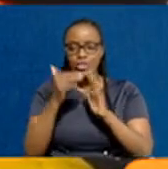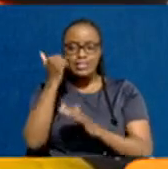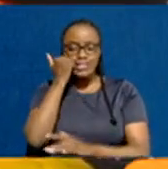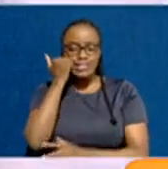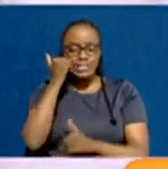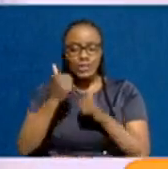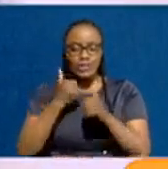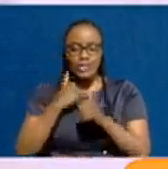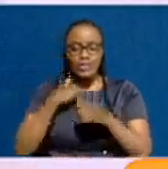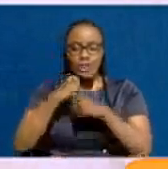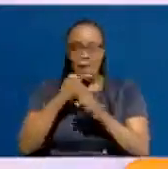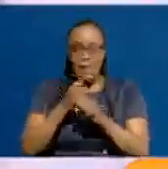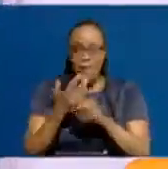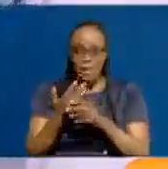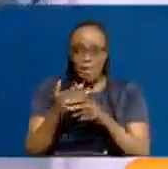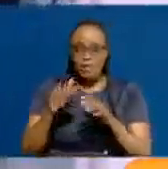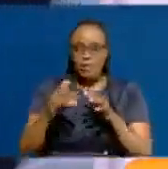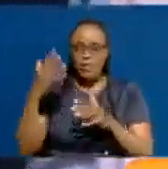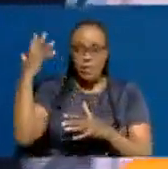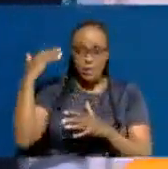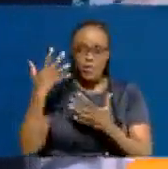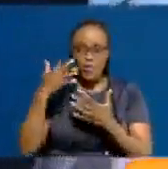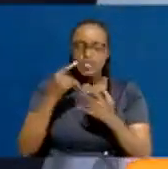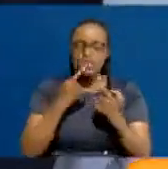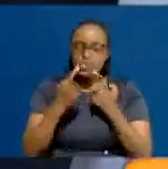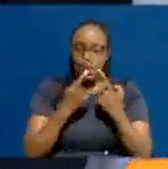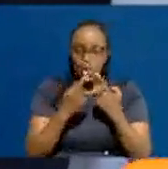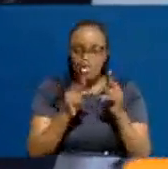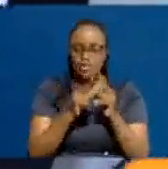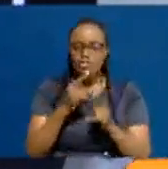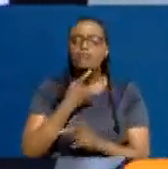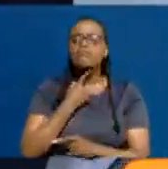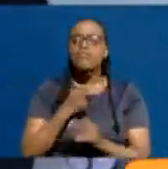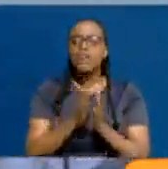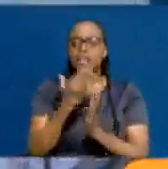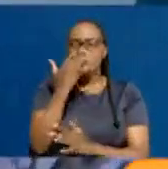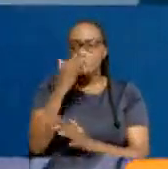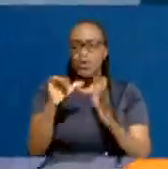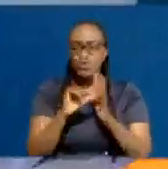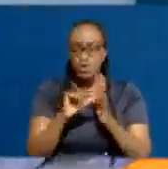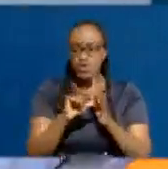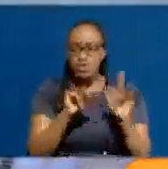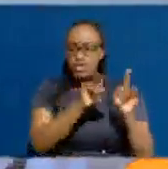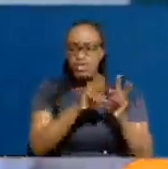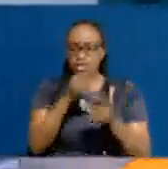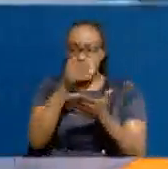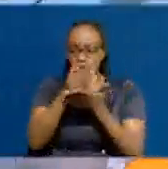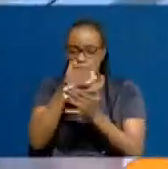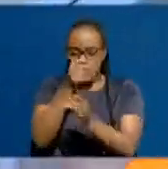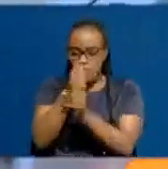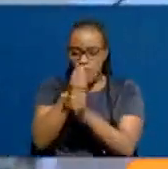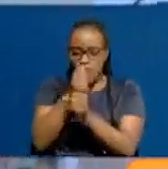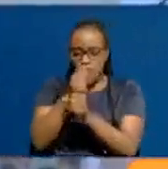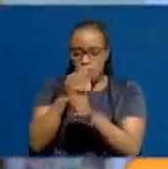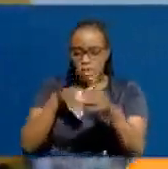huo ambao unadhoofisha misuli ya uti wa mgongo, kuzungumza, kumeza na hata kupumua. Alilazimika kusitisha taaluma yake ya